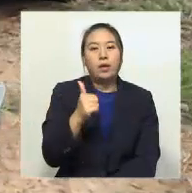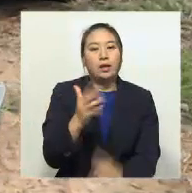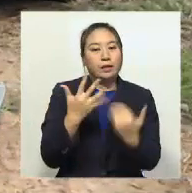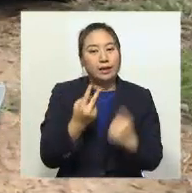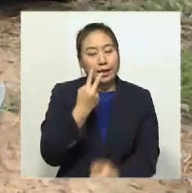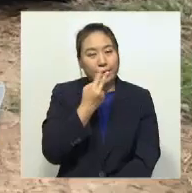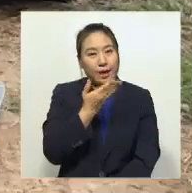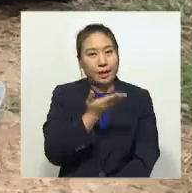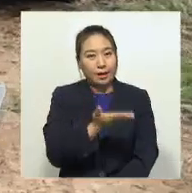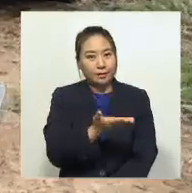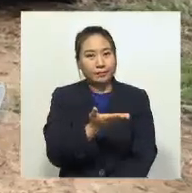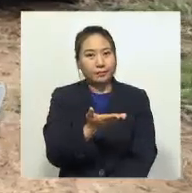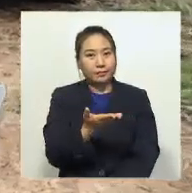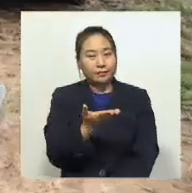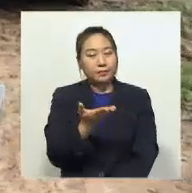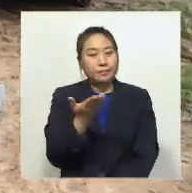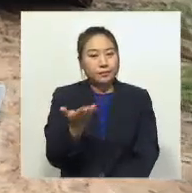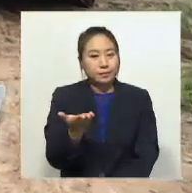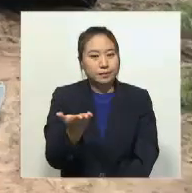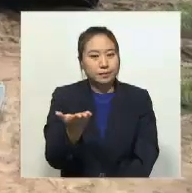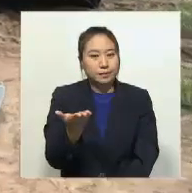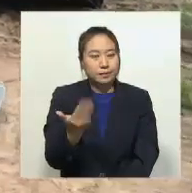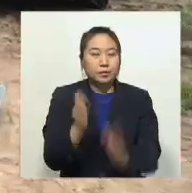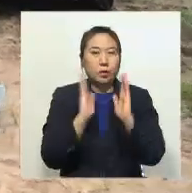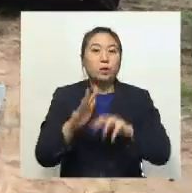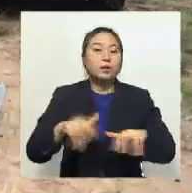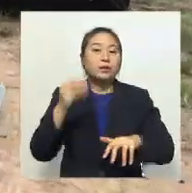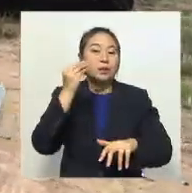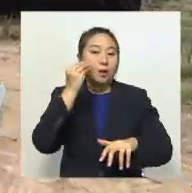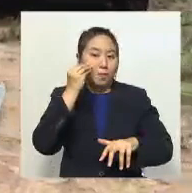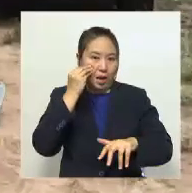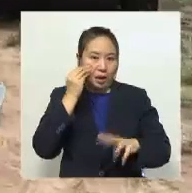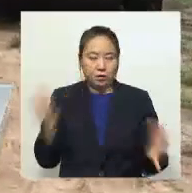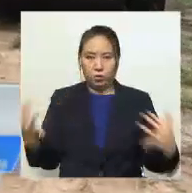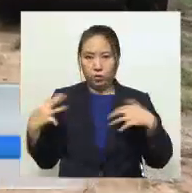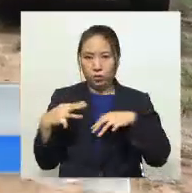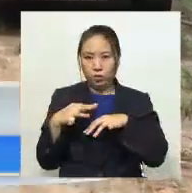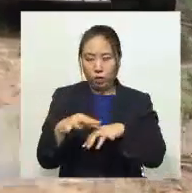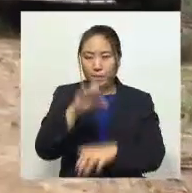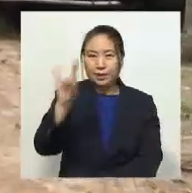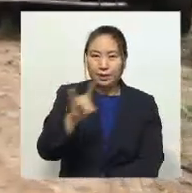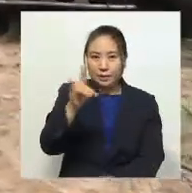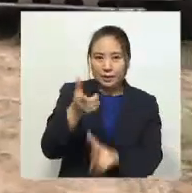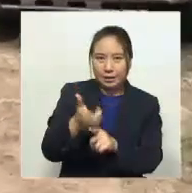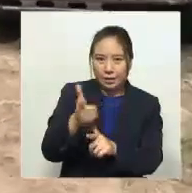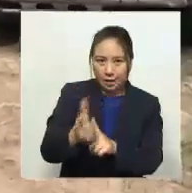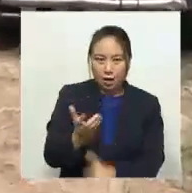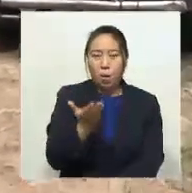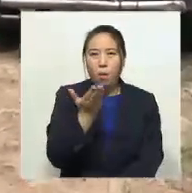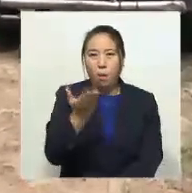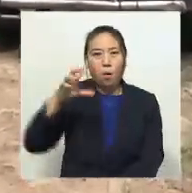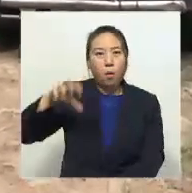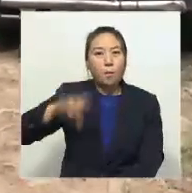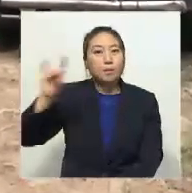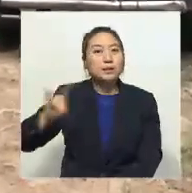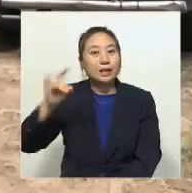เป็นจุดหนึ่งที่ชาวบ้านนั้นใช้เป็นที่ศูนย์รวมในการที่จะเลี้ยงสัตว์แล้วก็ขอร้องให้ทางปศุสัตว์จังหวัด